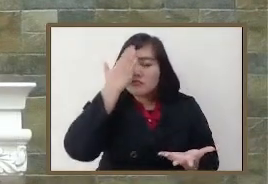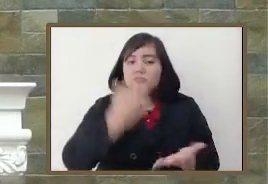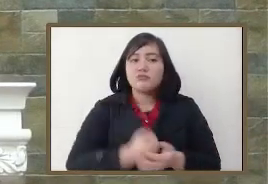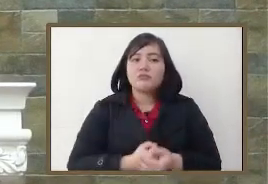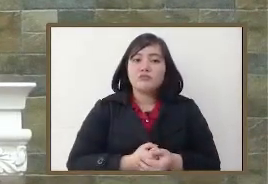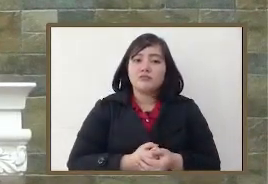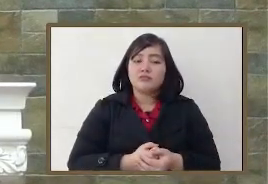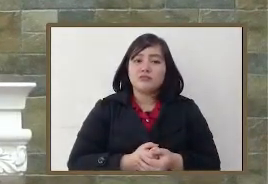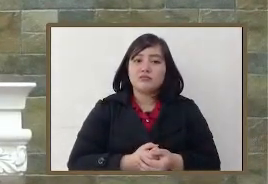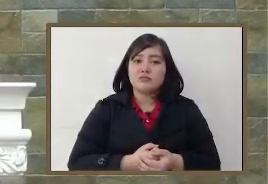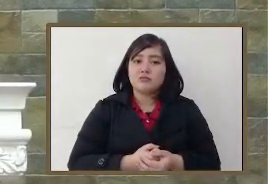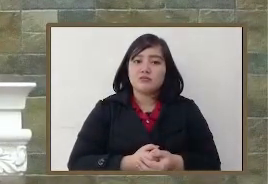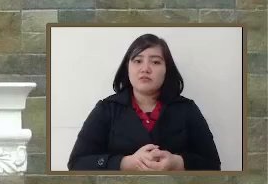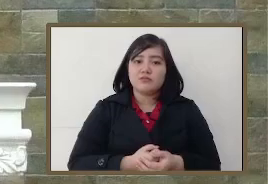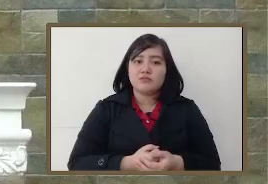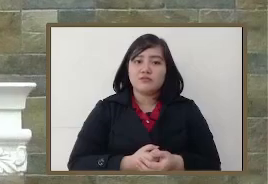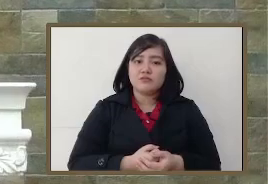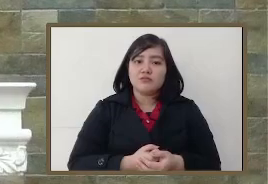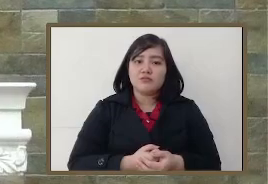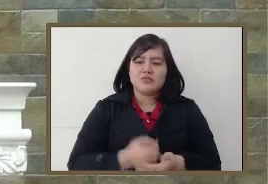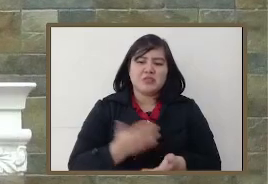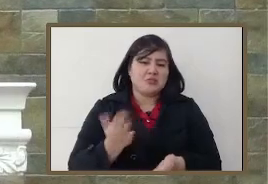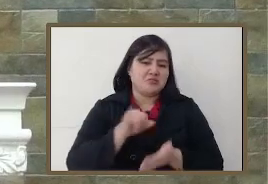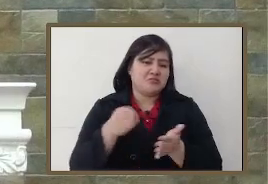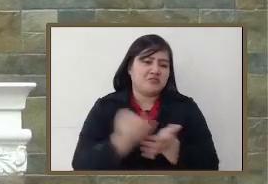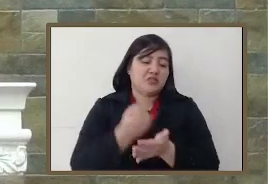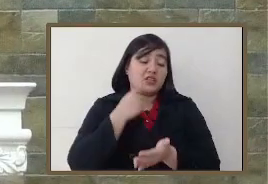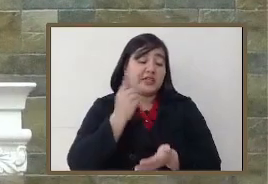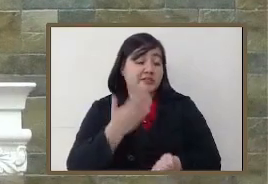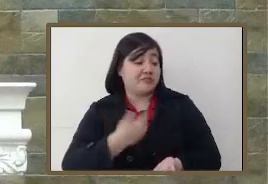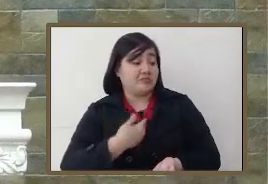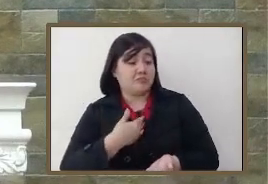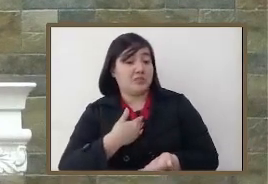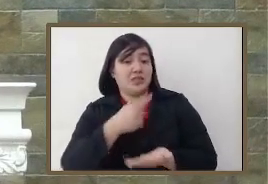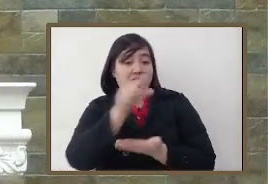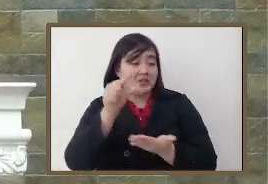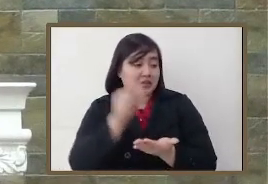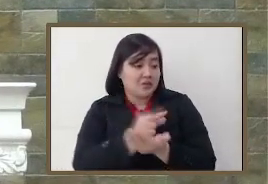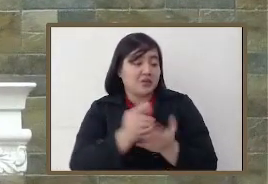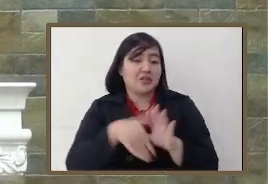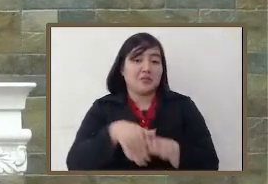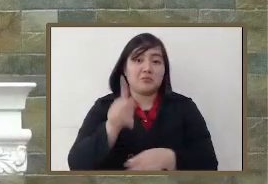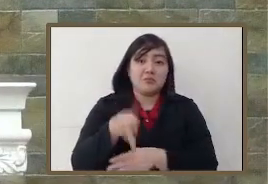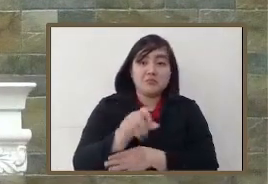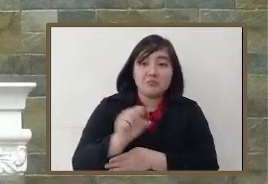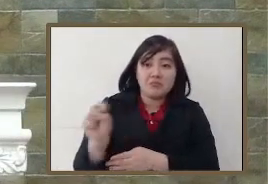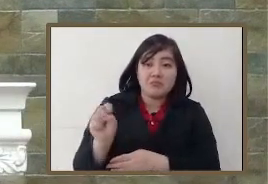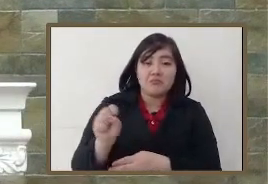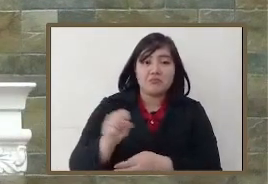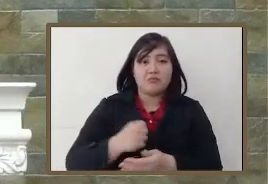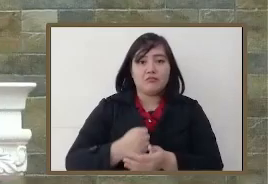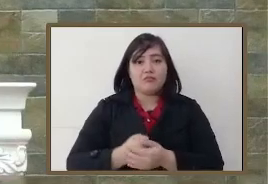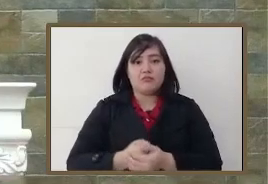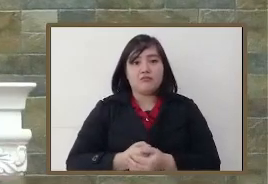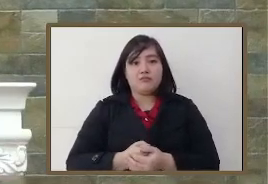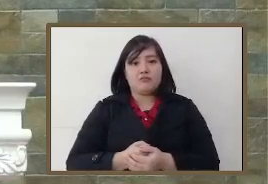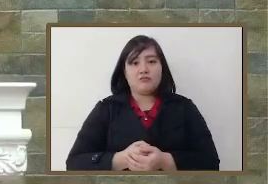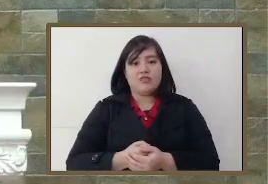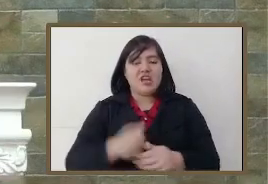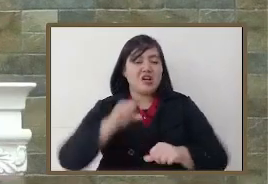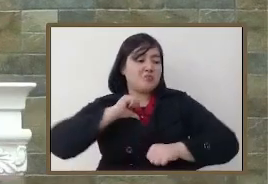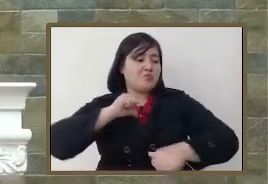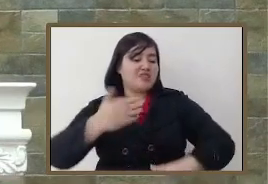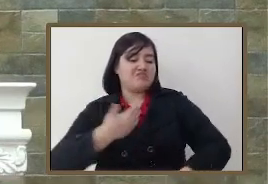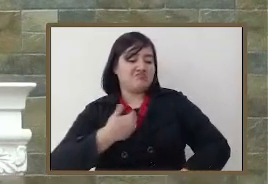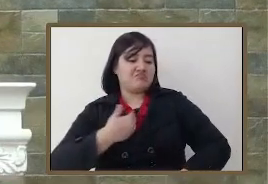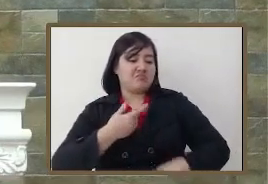Para sabihin lang, nag-graduate kayo sa PSS. Ang nakakalungkot nito, gagawin niyo pang ebidensya na ako'y taga CSI, CBBC, graduate